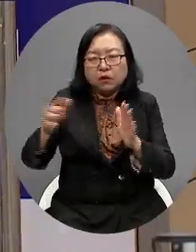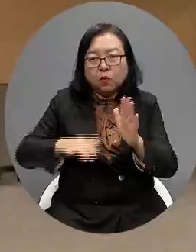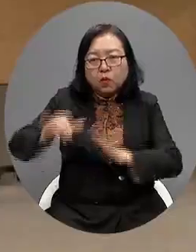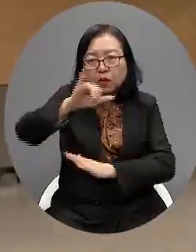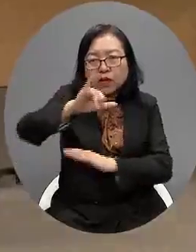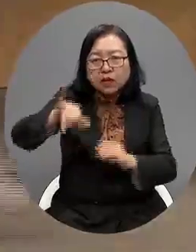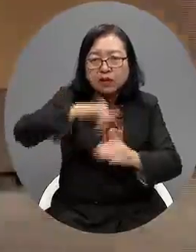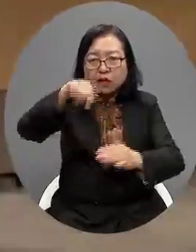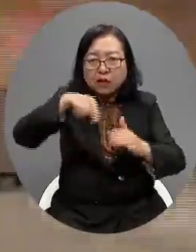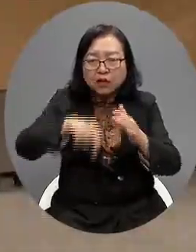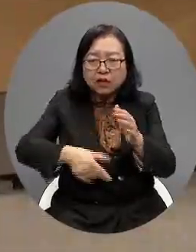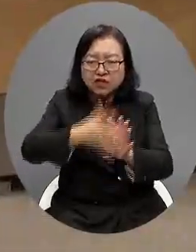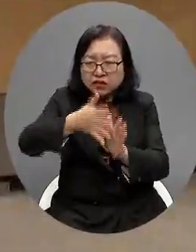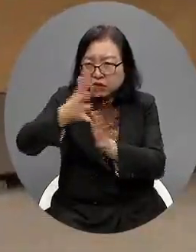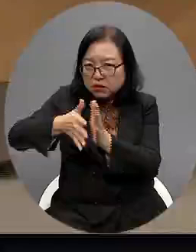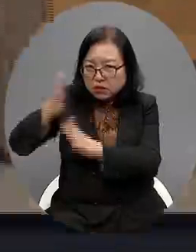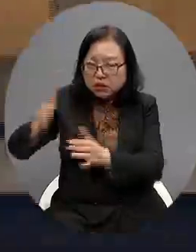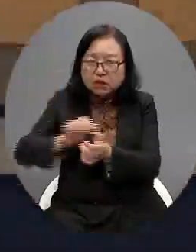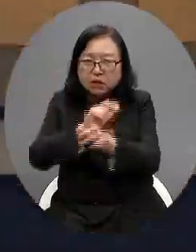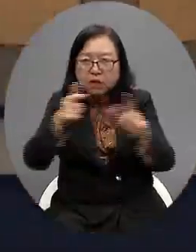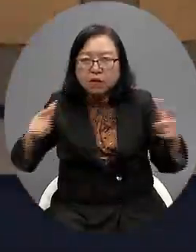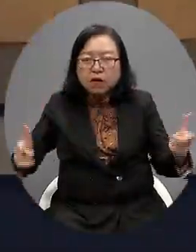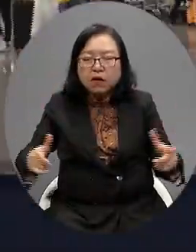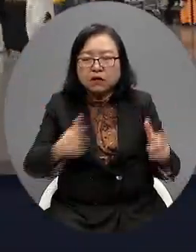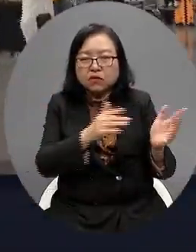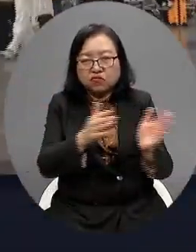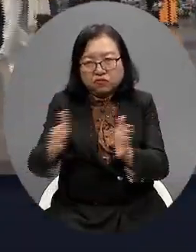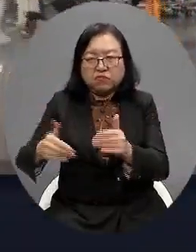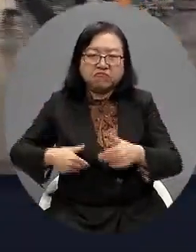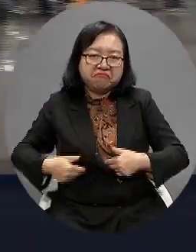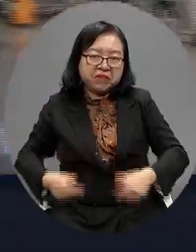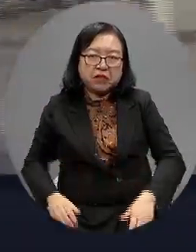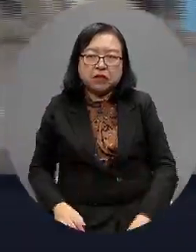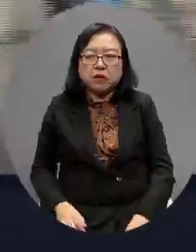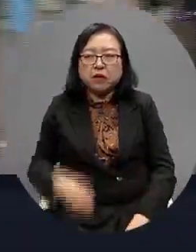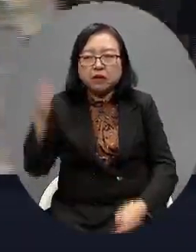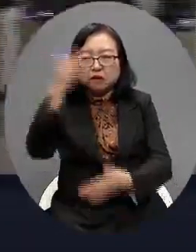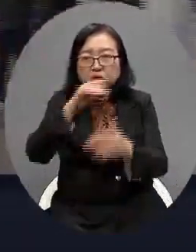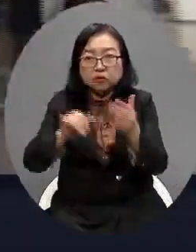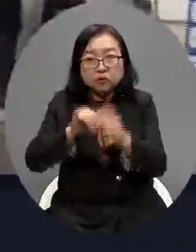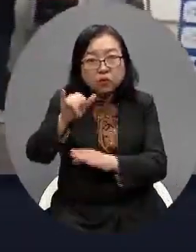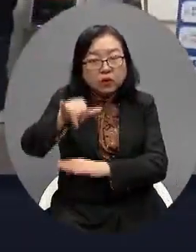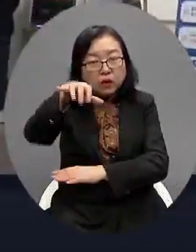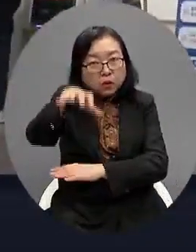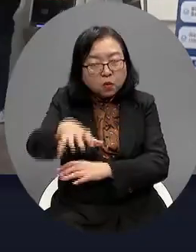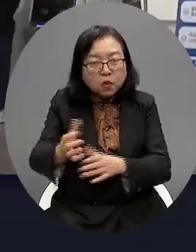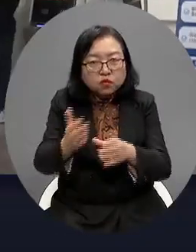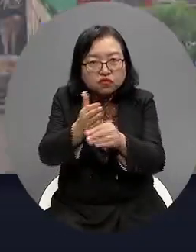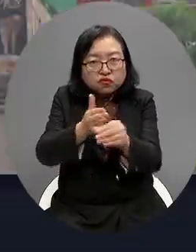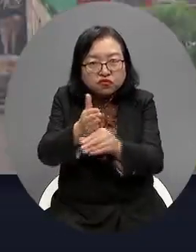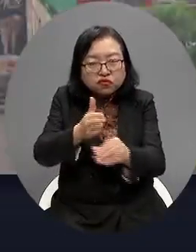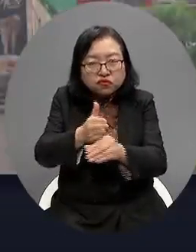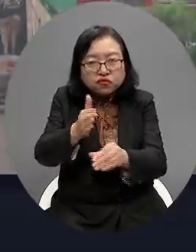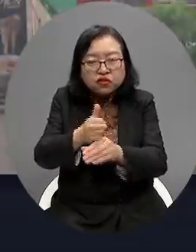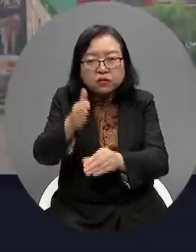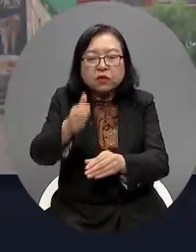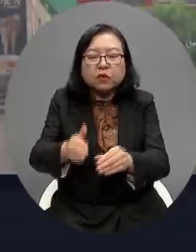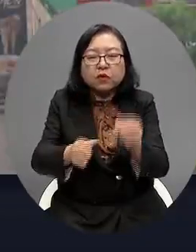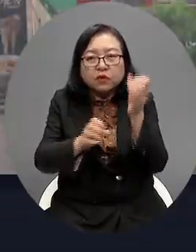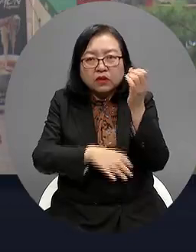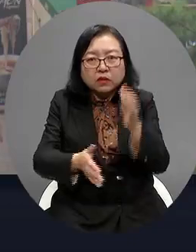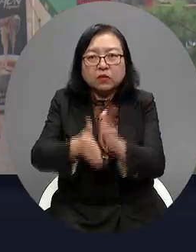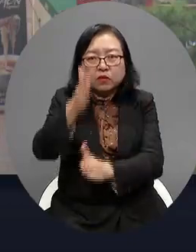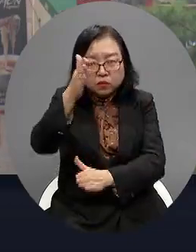것도 제안합니다. 청주공항을 중심으로 해서 공항복합도시 같은 기반이 만들어지면